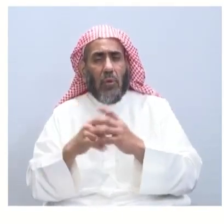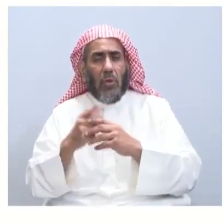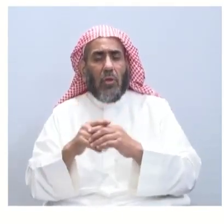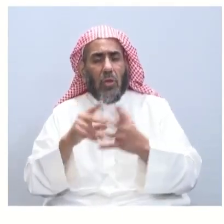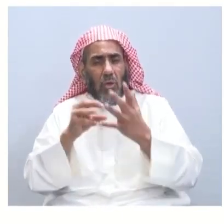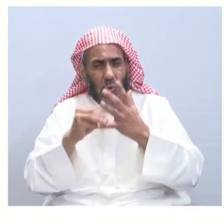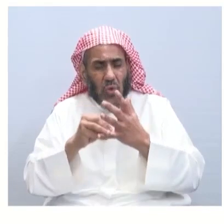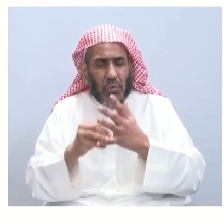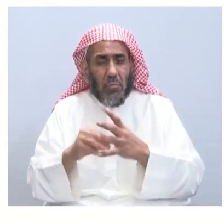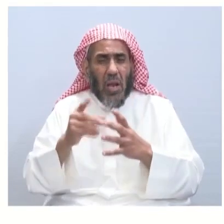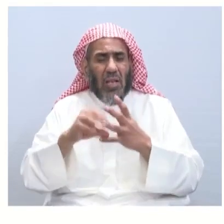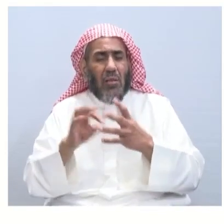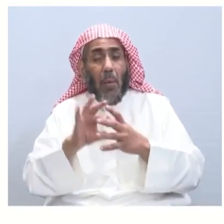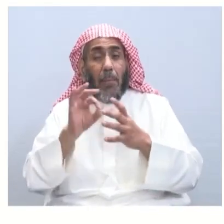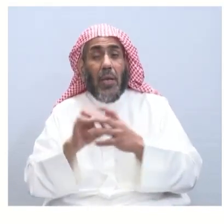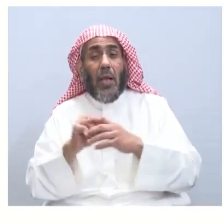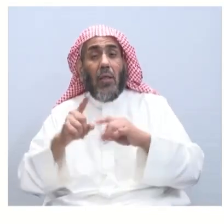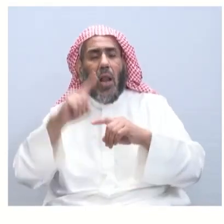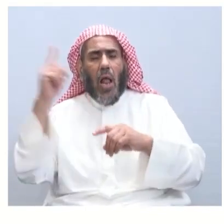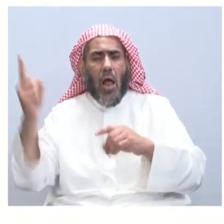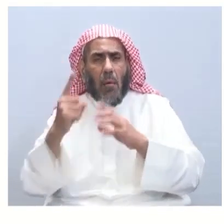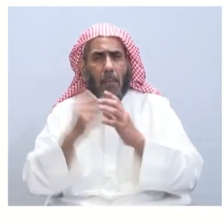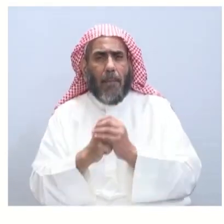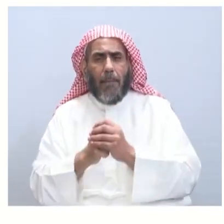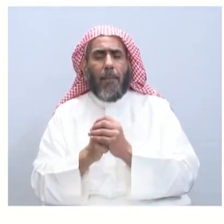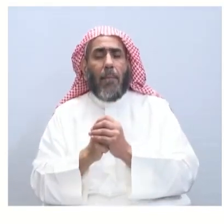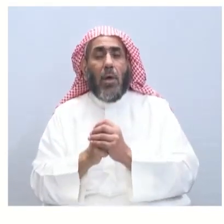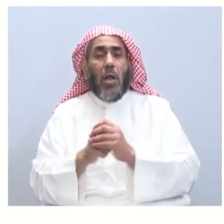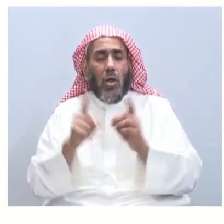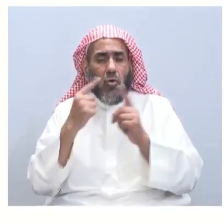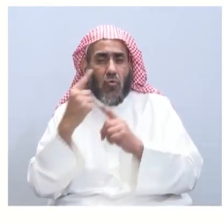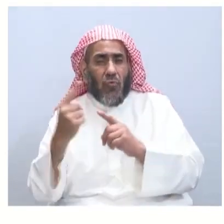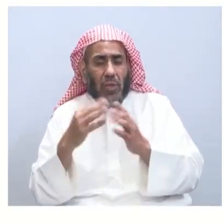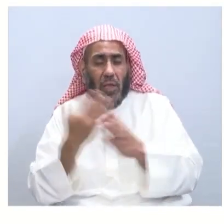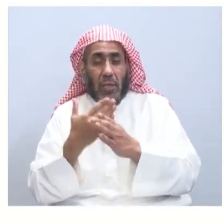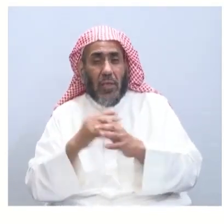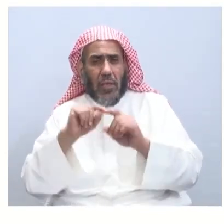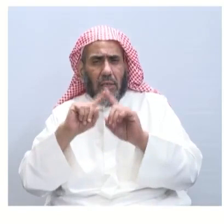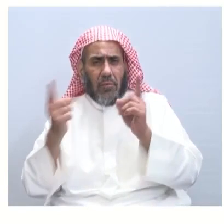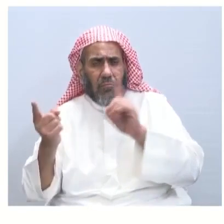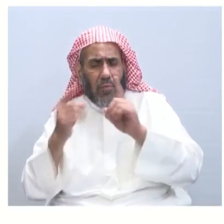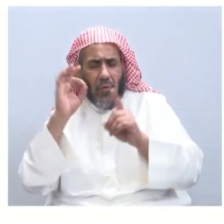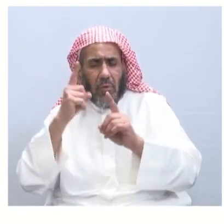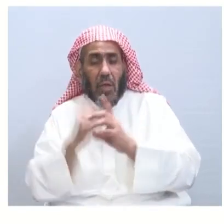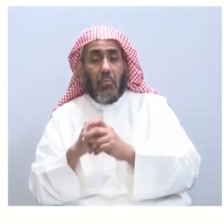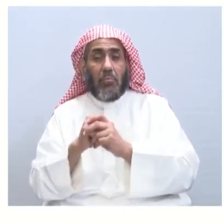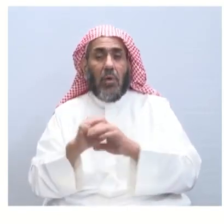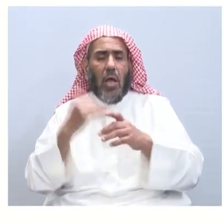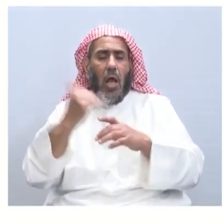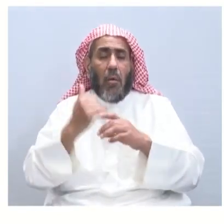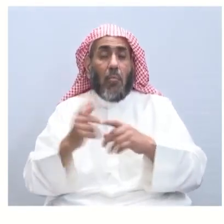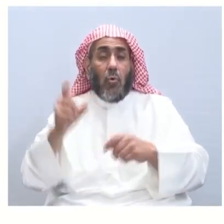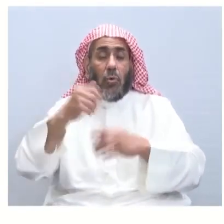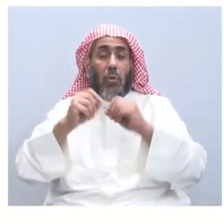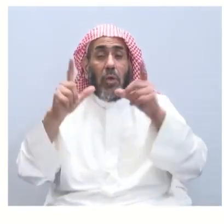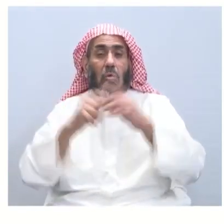هي جزء جزء لا يتجزا من هذا العالم طبعا لكن نفرد لها حتى يتميز او يفهم الطالب اهم الادباء